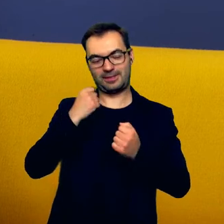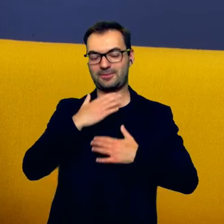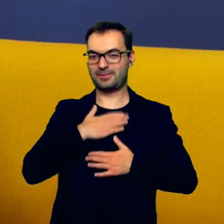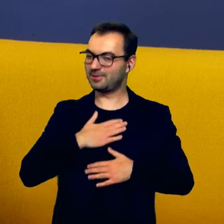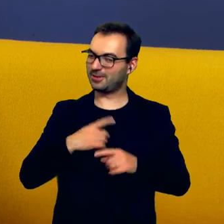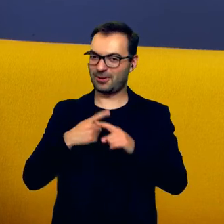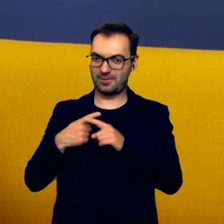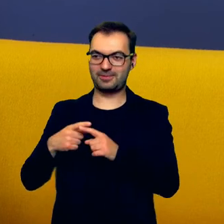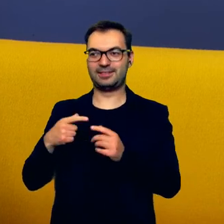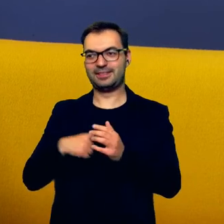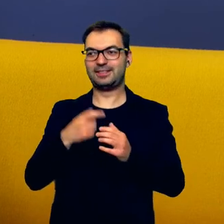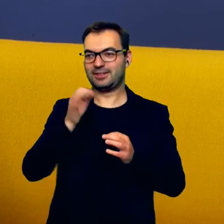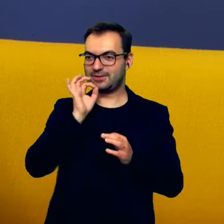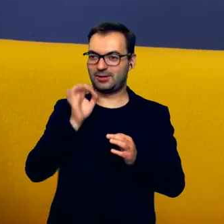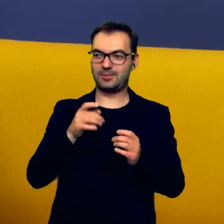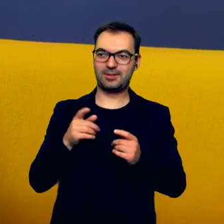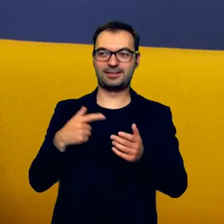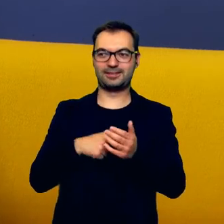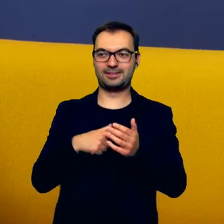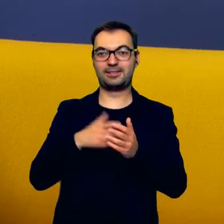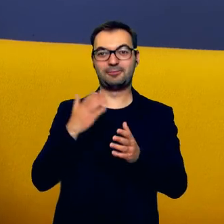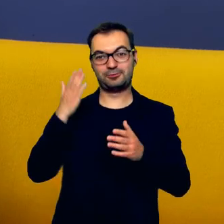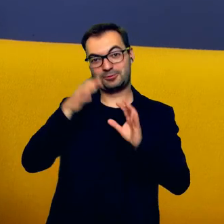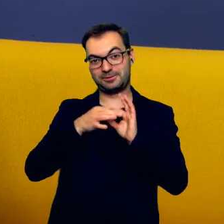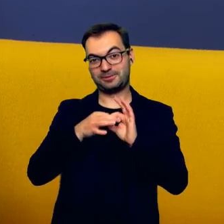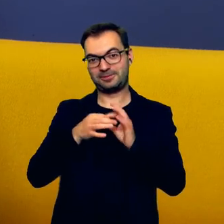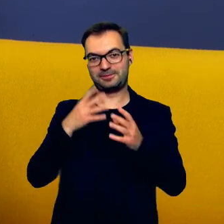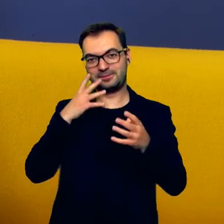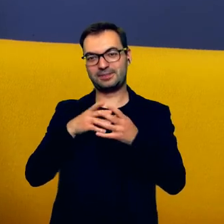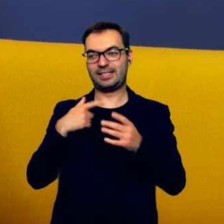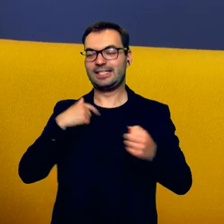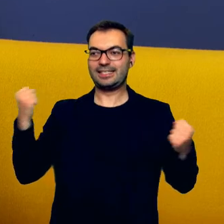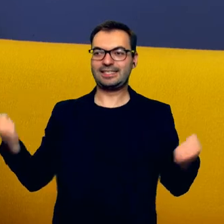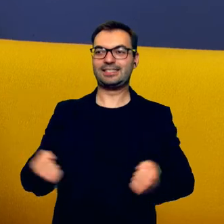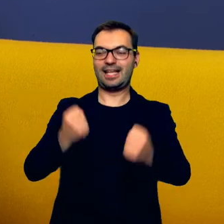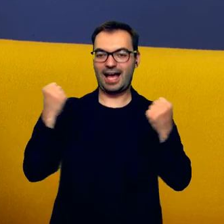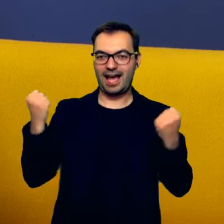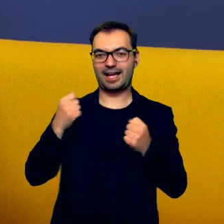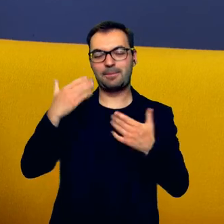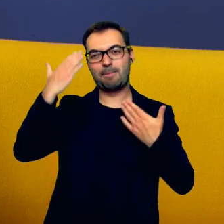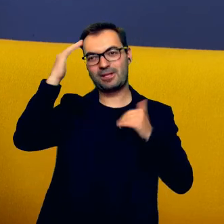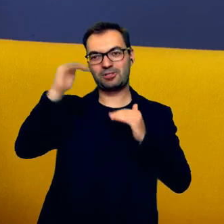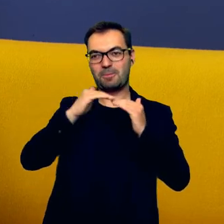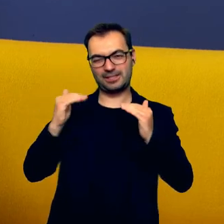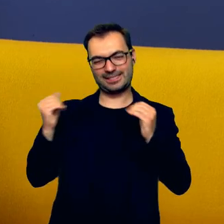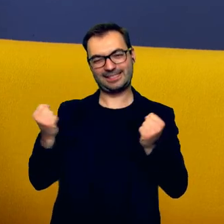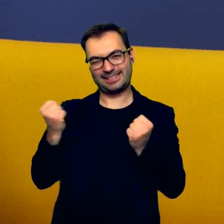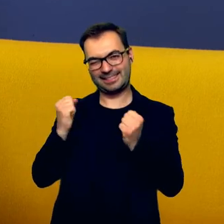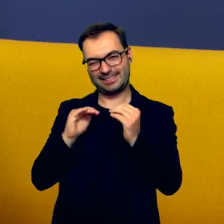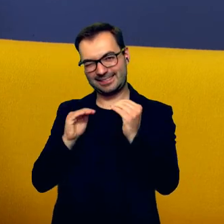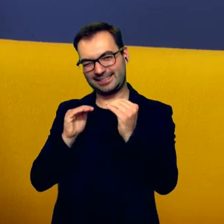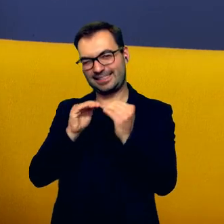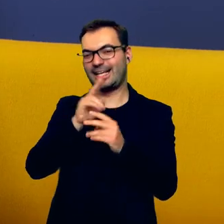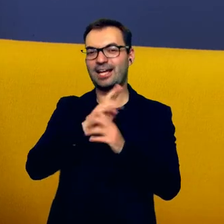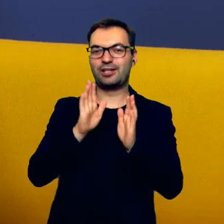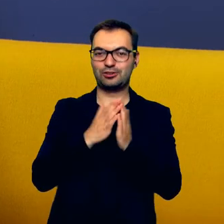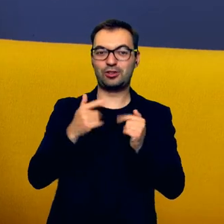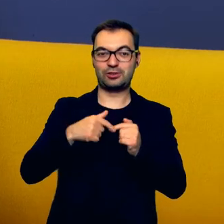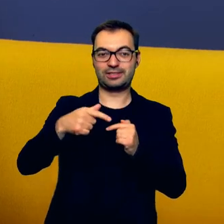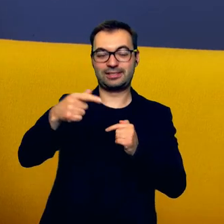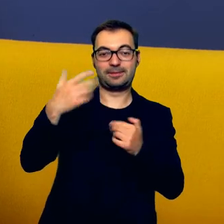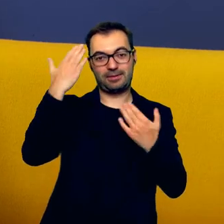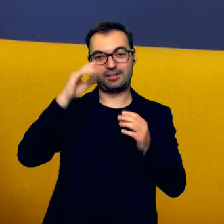przyjemny komplement, który może być dobrym prognostykiem na przyszłość, ponieważ staram się do tego mistrzostwa jakoś dążyć. Z każdą książką mam